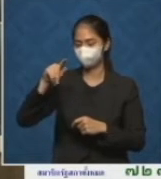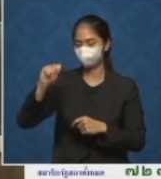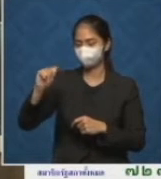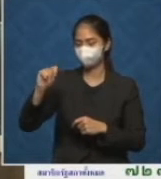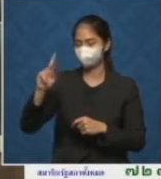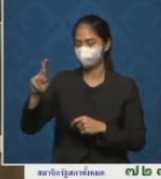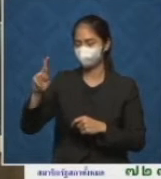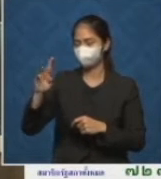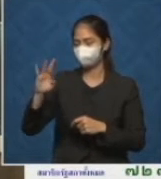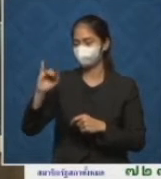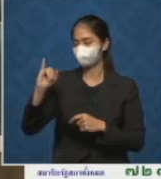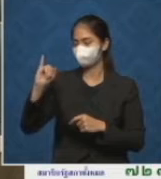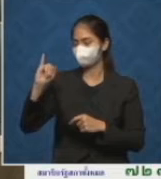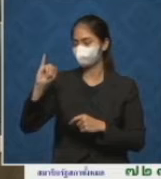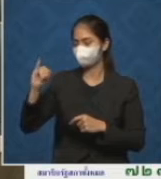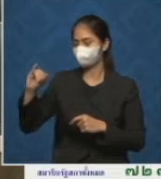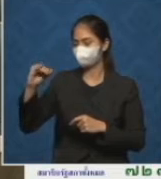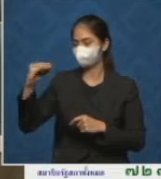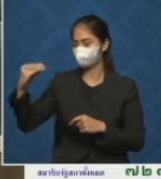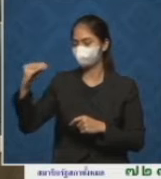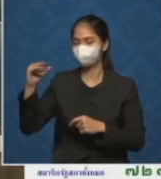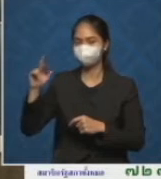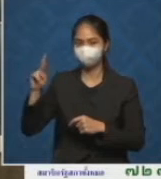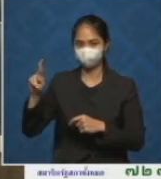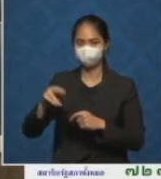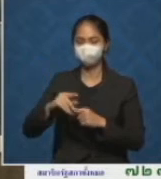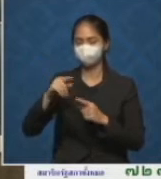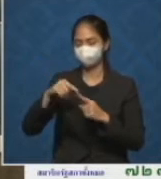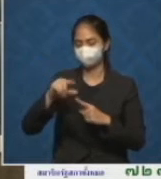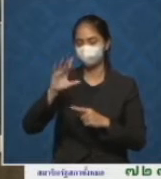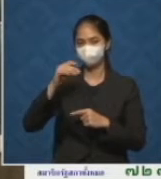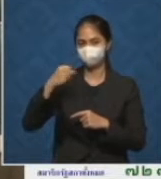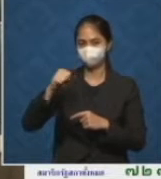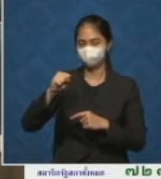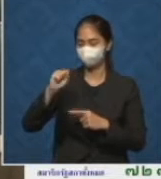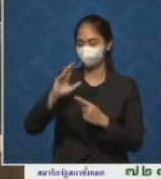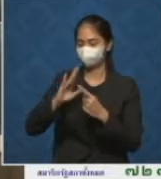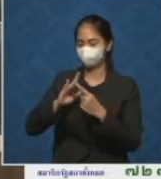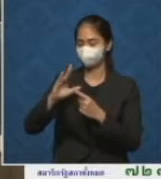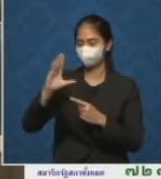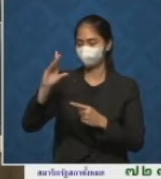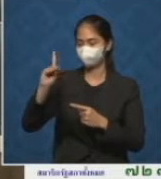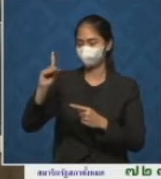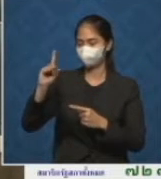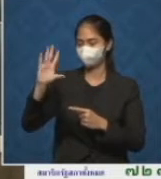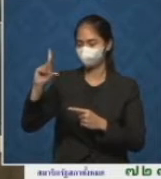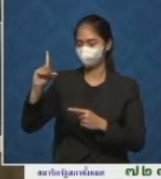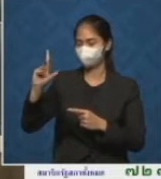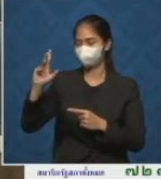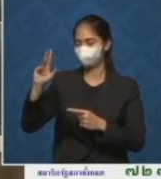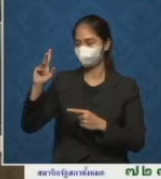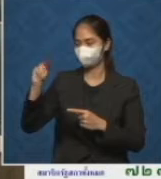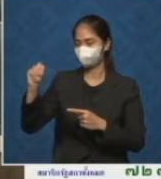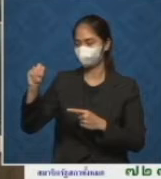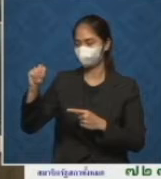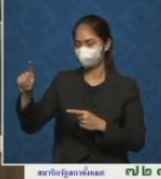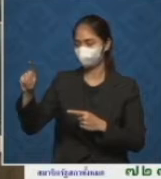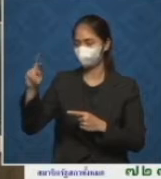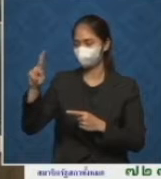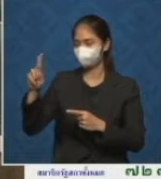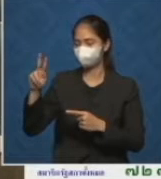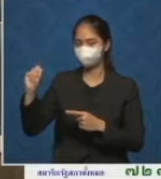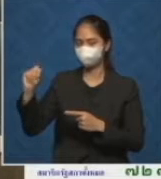ช10พลตำรวจเอกเดชนรงค์สุทธิชาญบัญชา